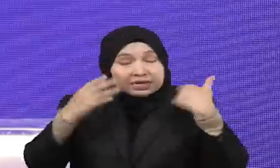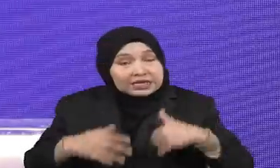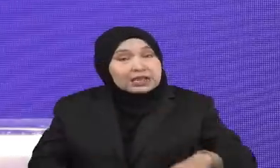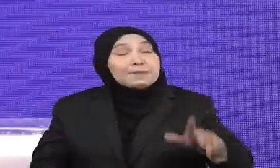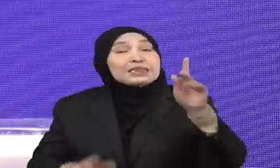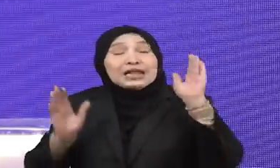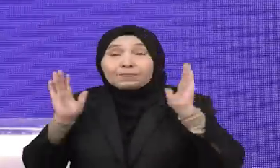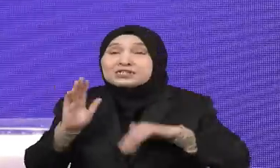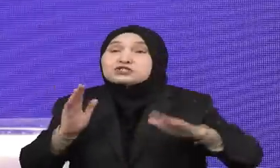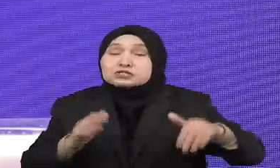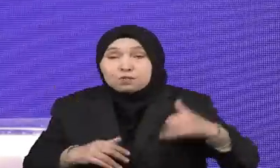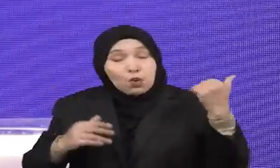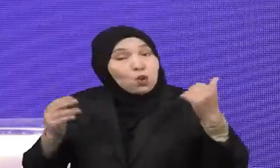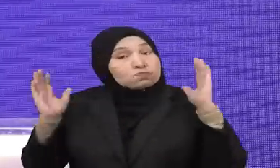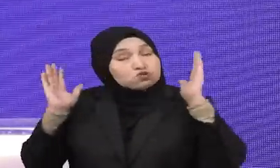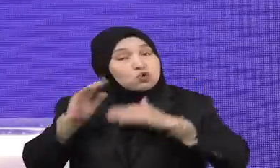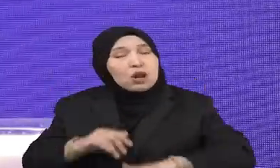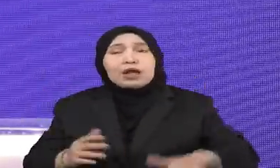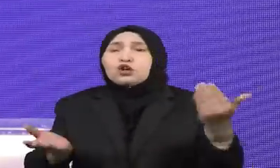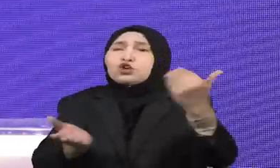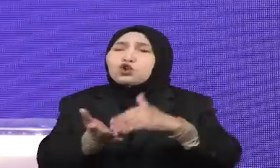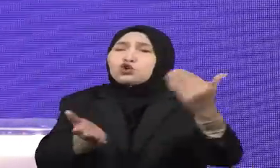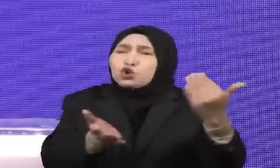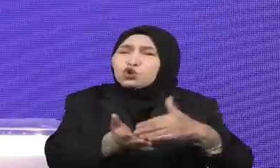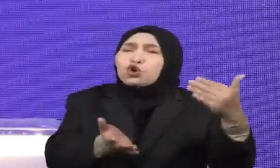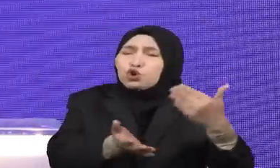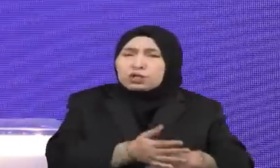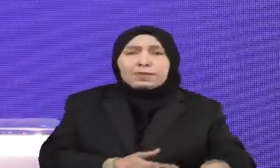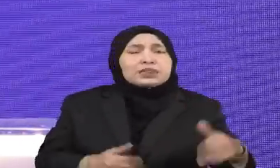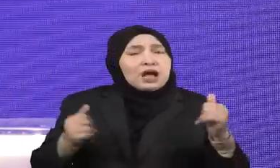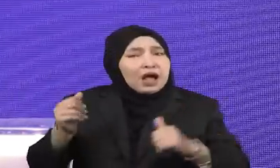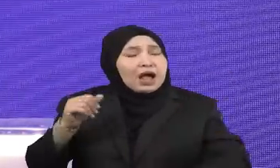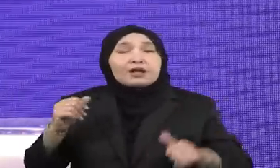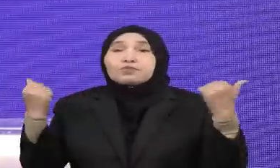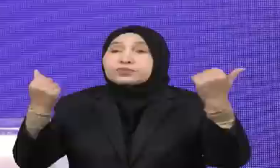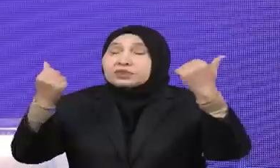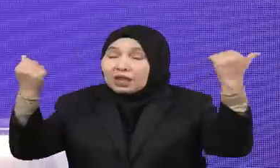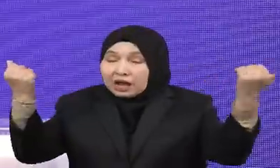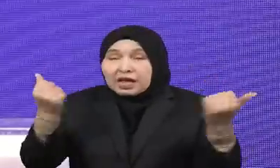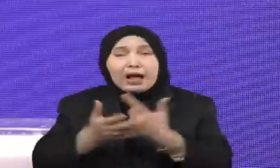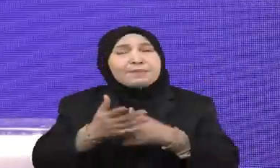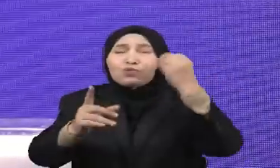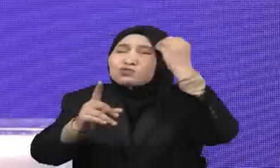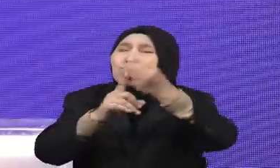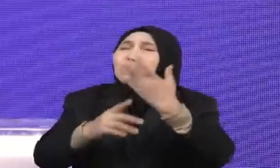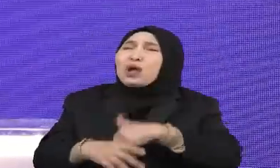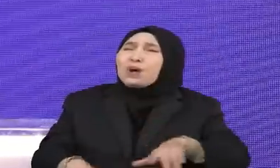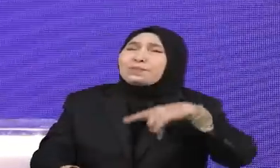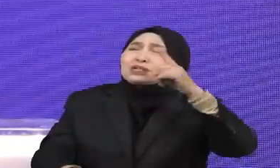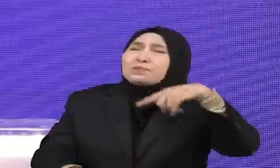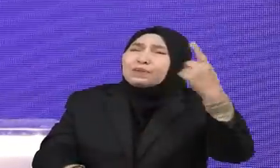sebelum salat Idul Fitri ataupun berkali-kali pada Aidil azhab maka Apa tujuannya tujuan Allah